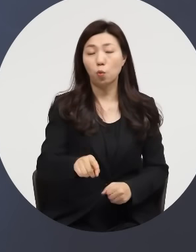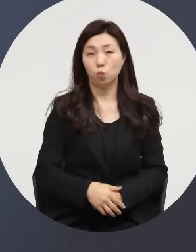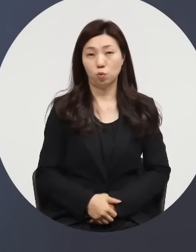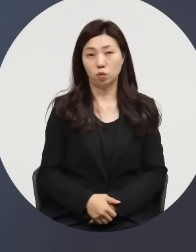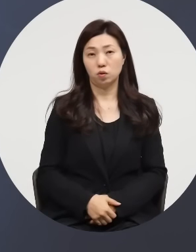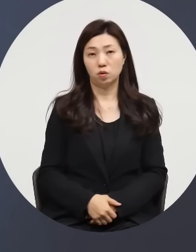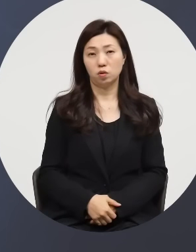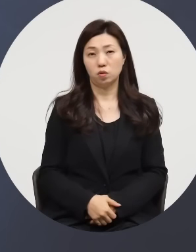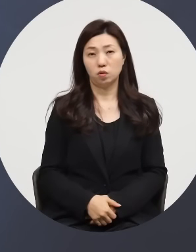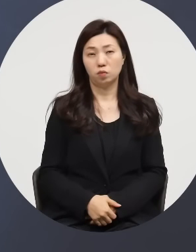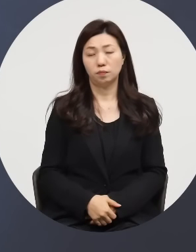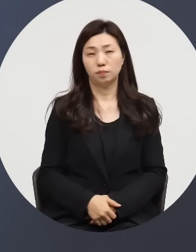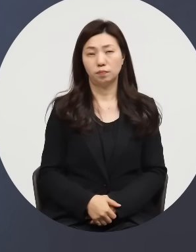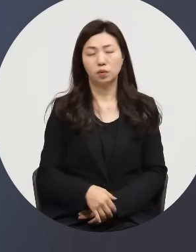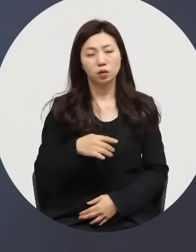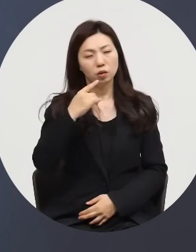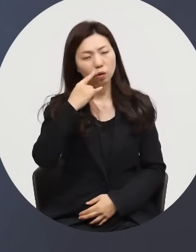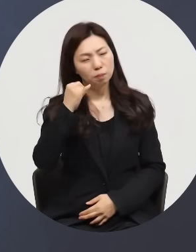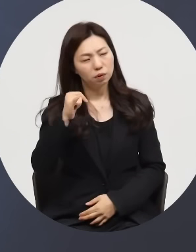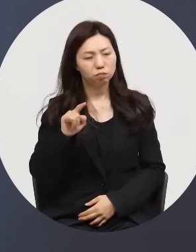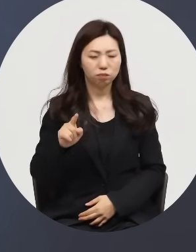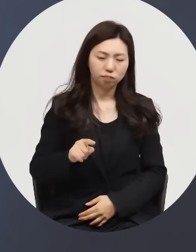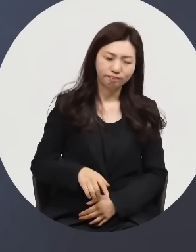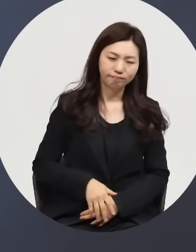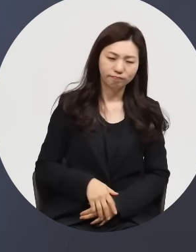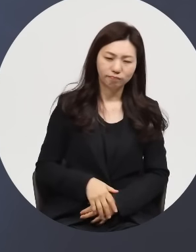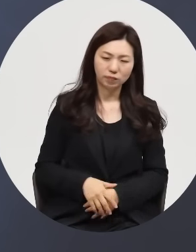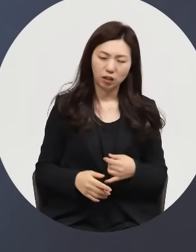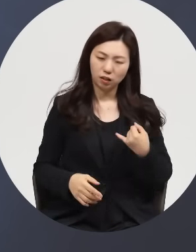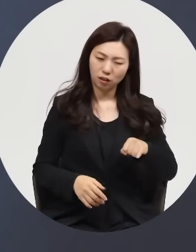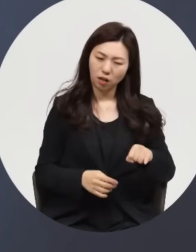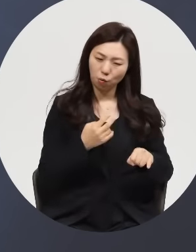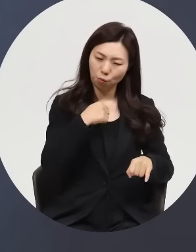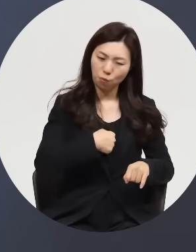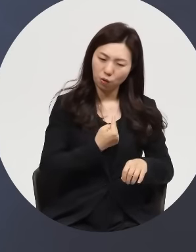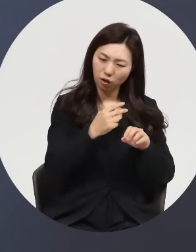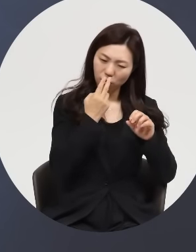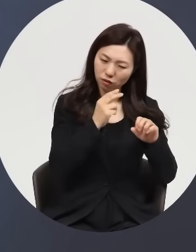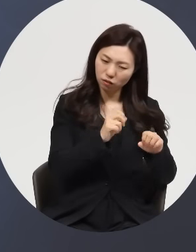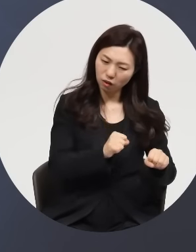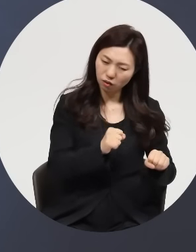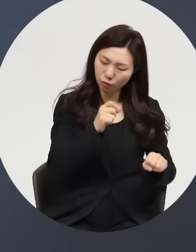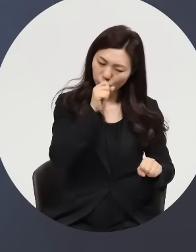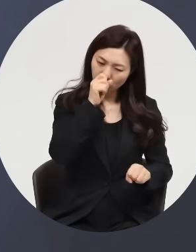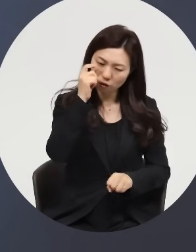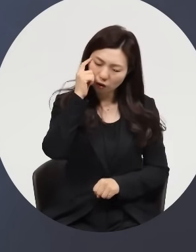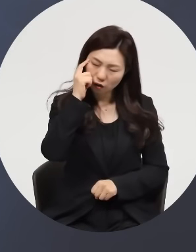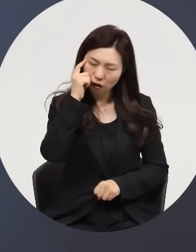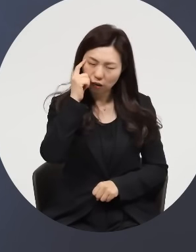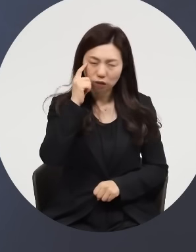딸이라도 사는 게 낫다 생각하실까요? 잘 모르겠네요, 그건.